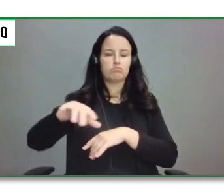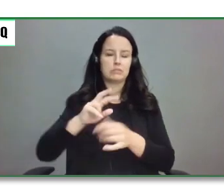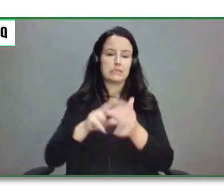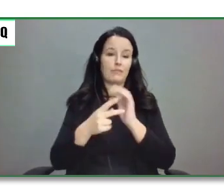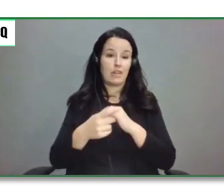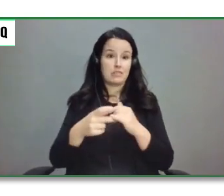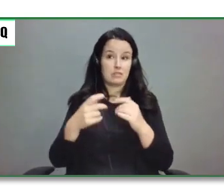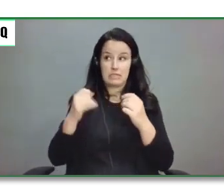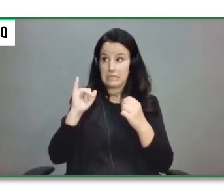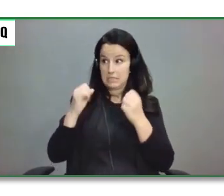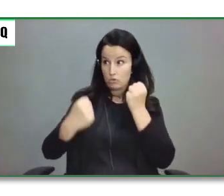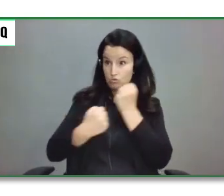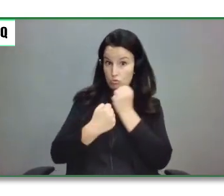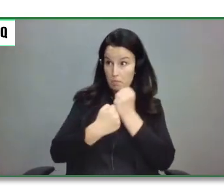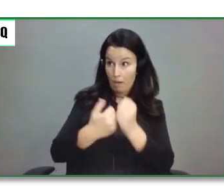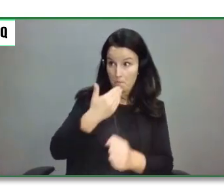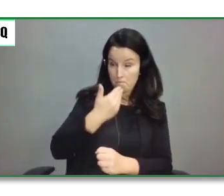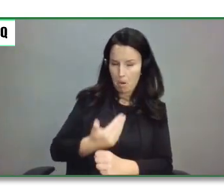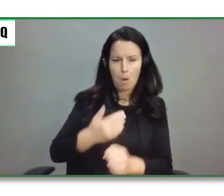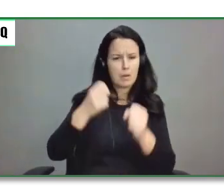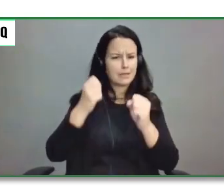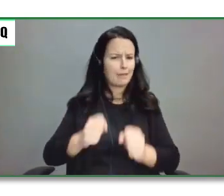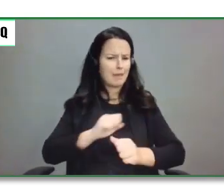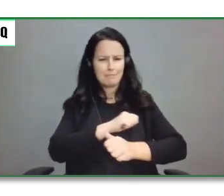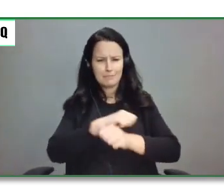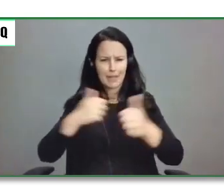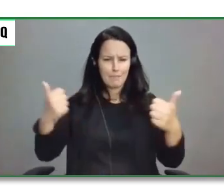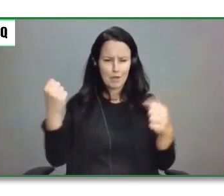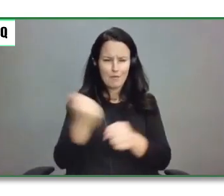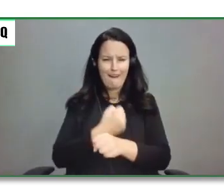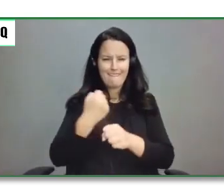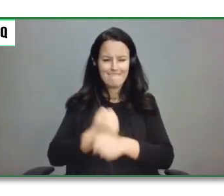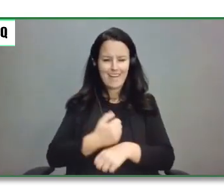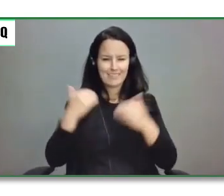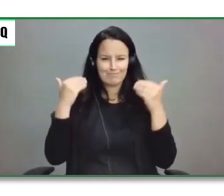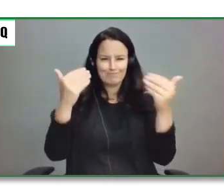soutien approprié, nous pouvons faire tout ce qu'on veut faire à l'extérieur.